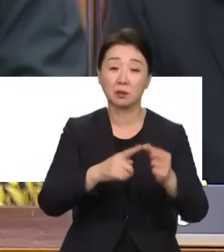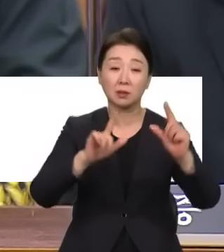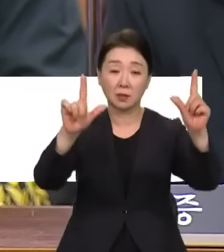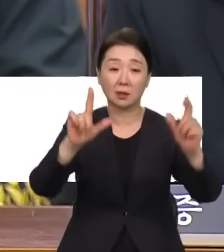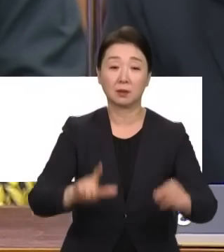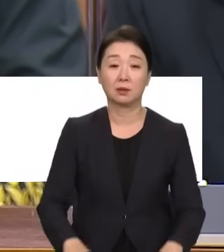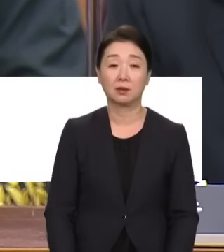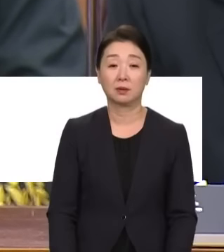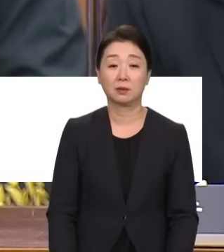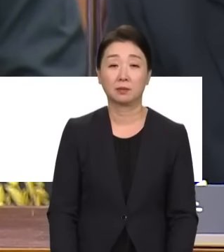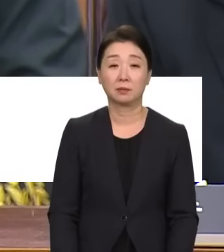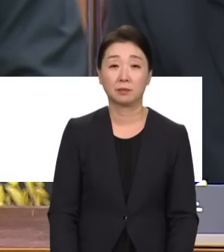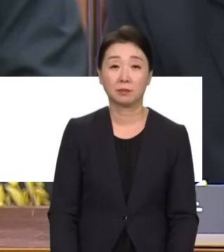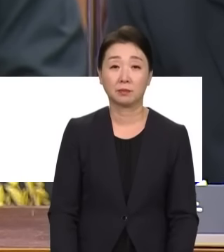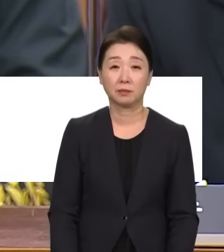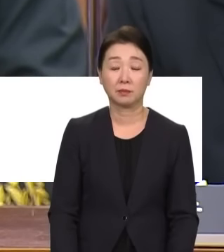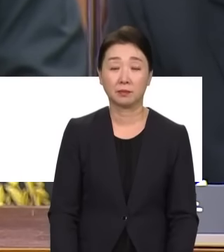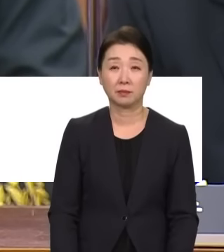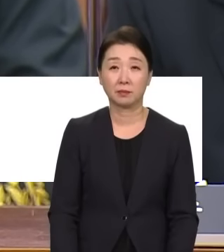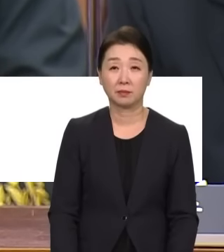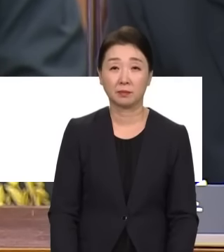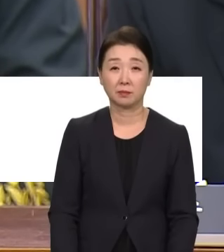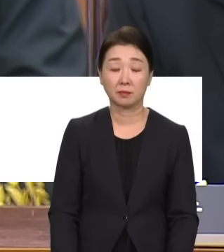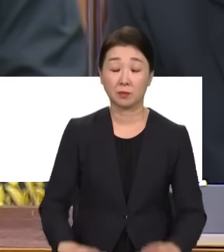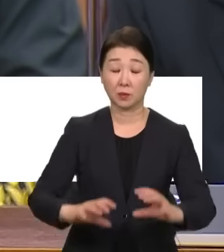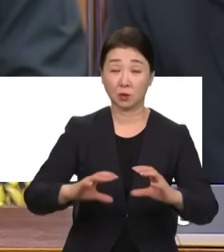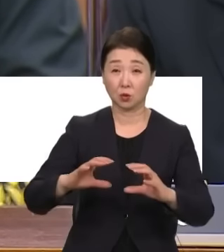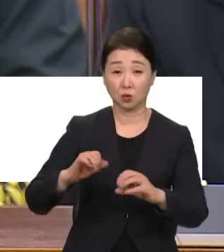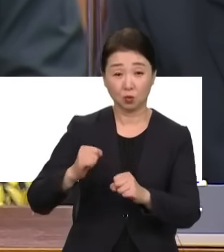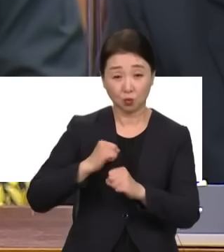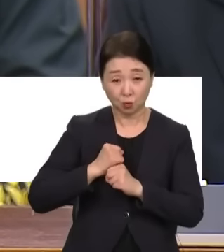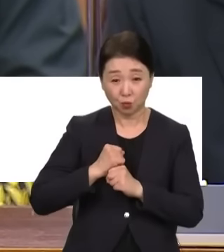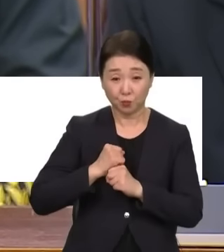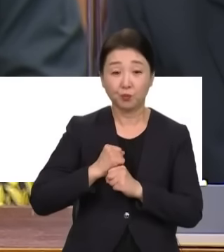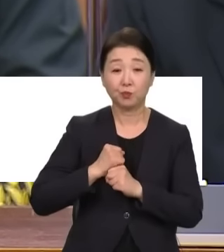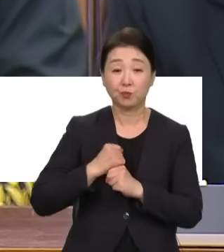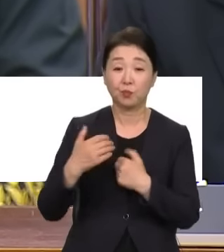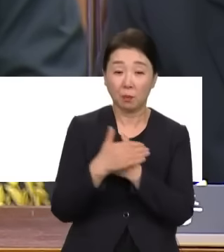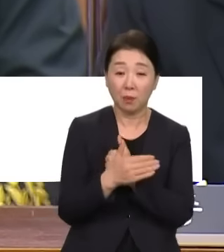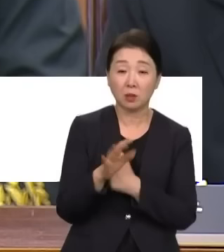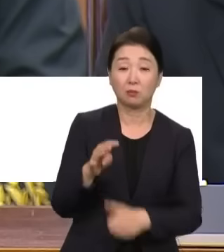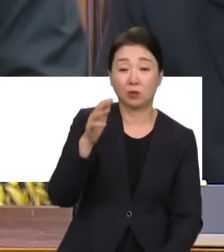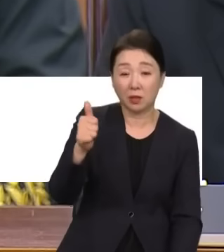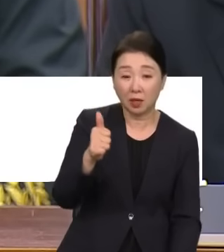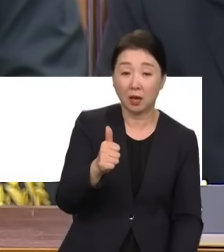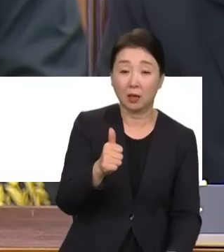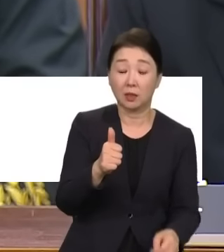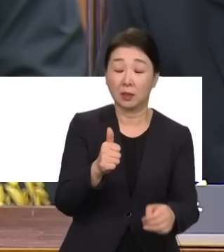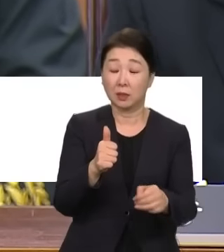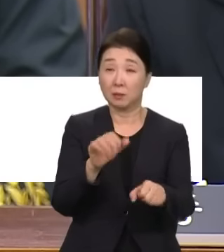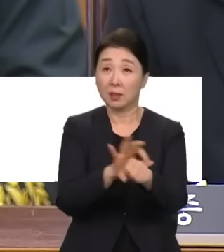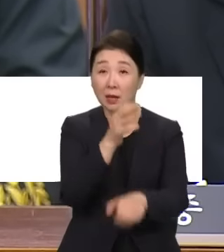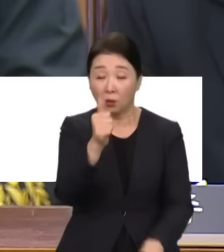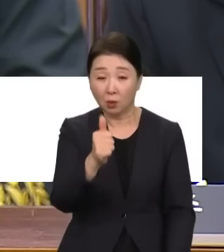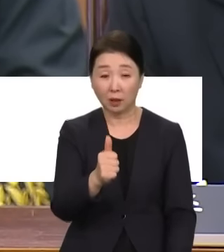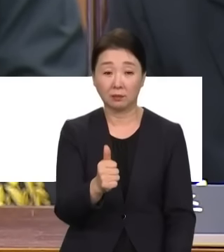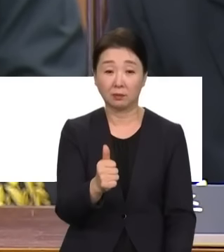날에 그 방첩 부대장이 사령관과 저에게 사단장을 처벌해야